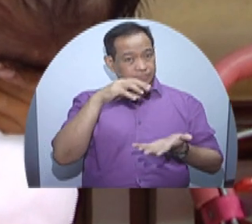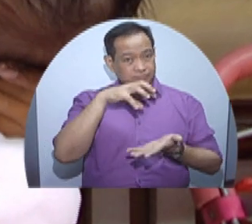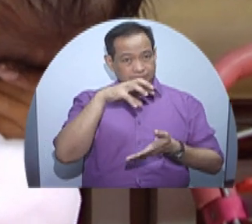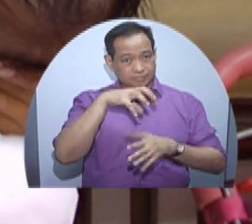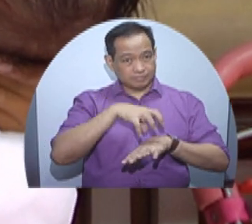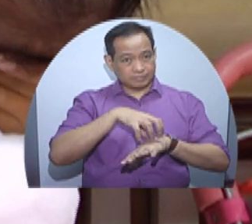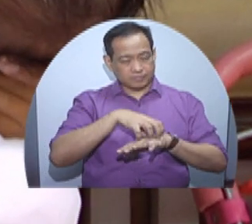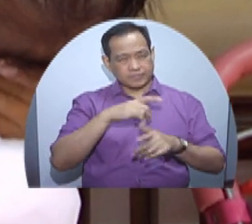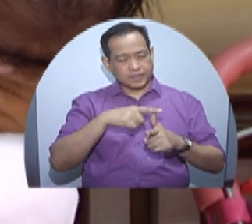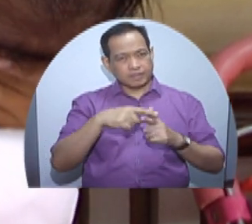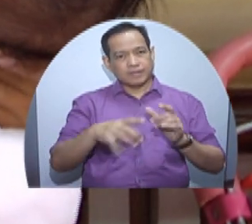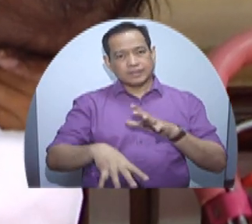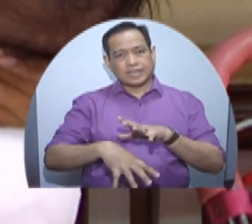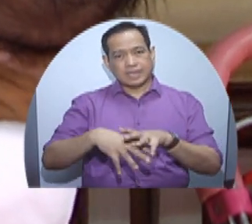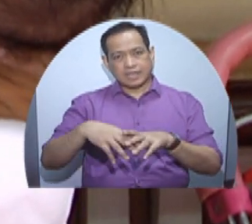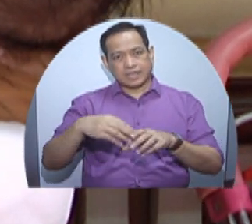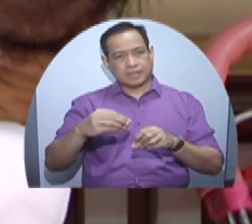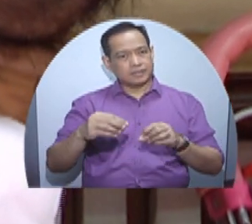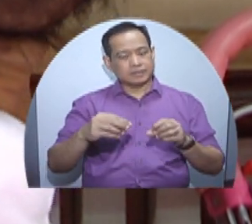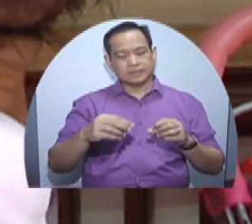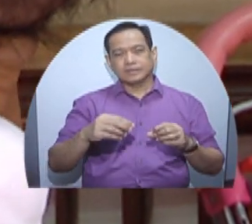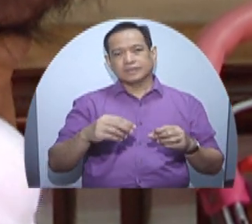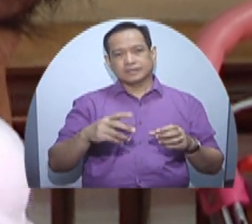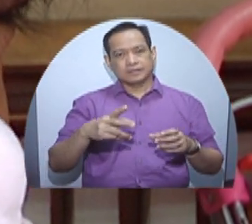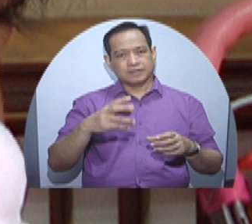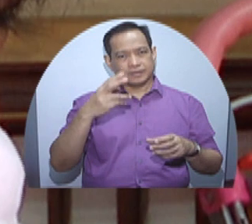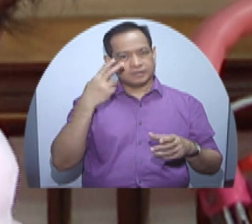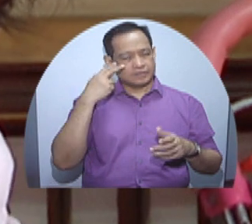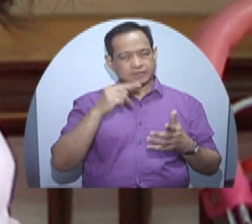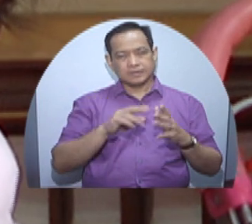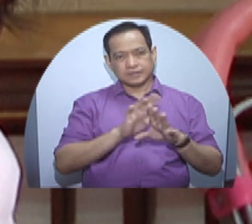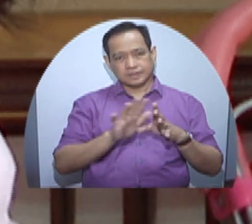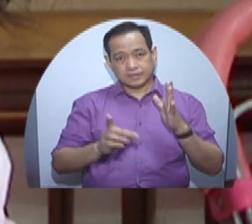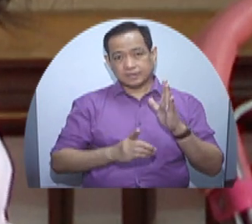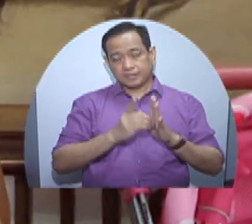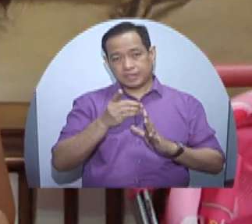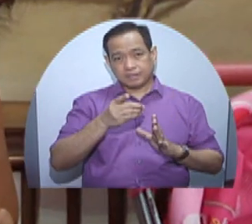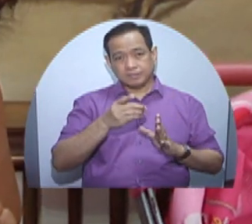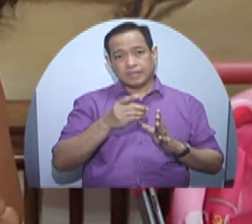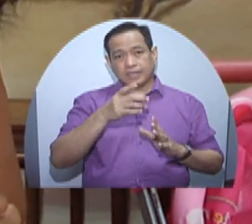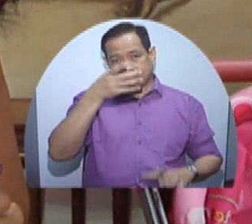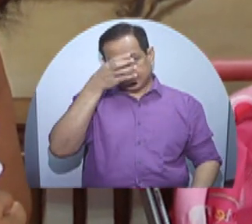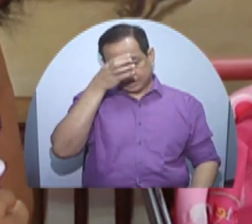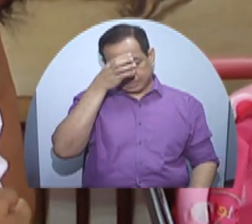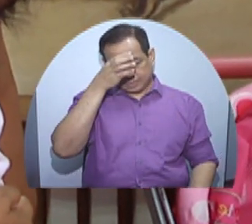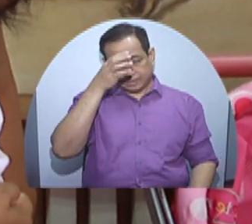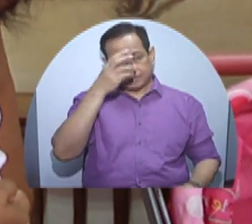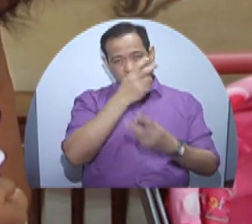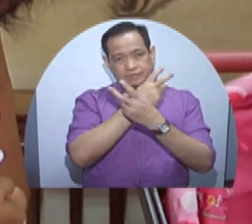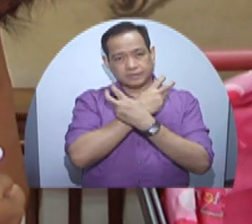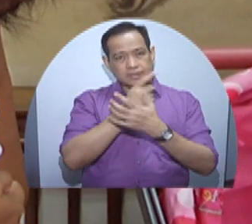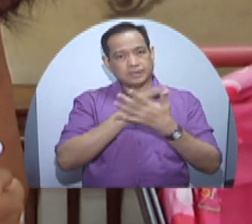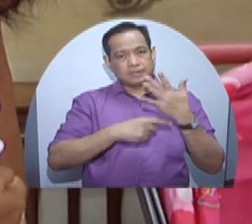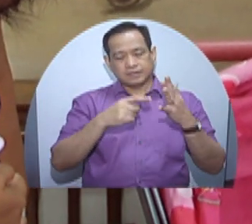ay lumabas, napagalaman din na hindi nabuo ang development ng kanyang bungo. Tungayan natin kung